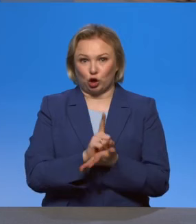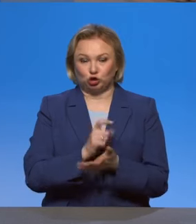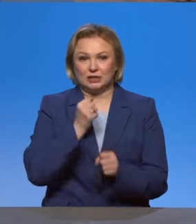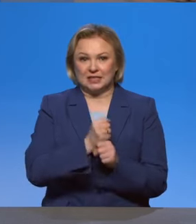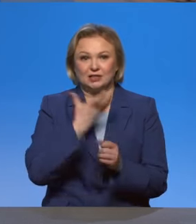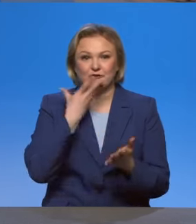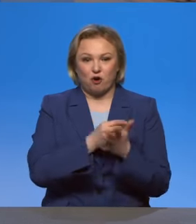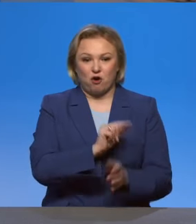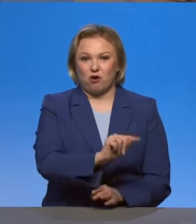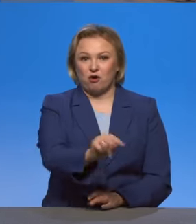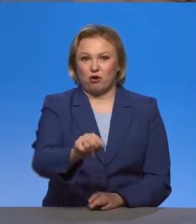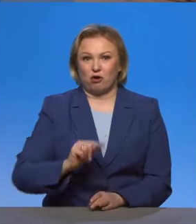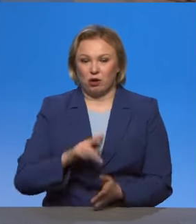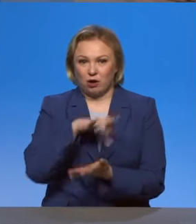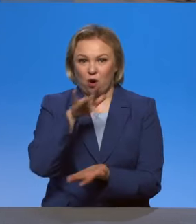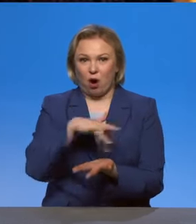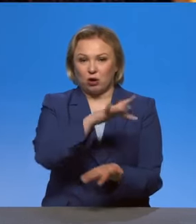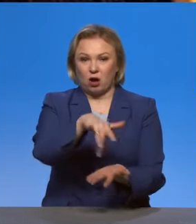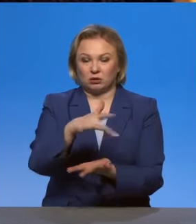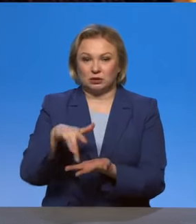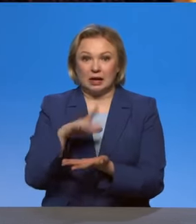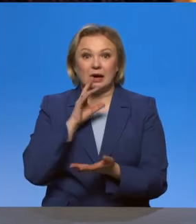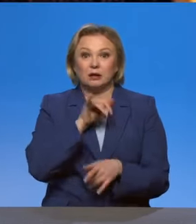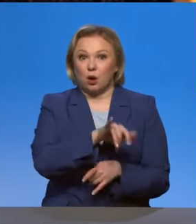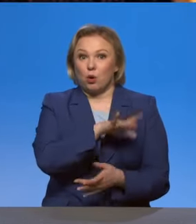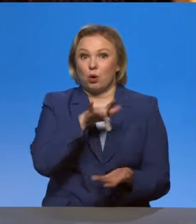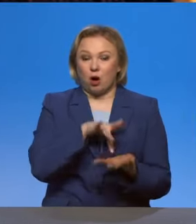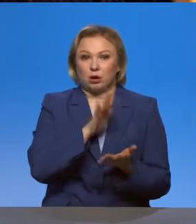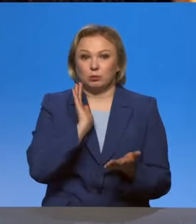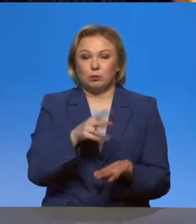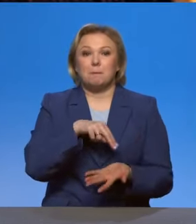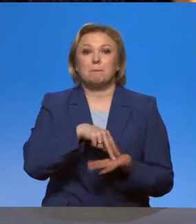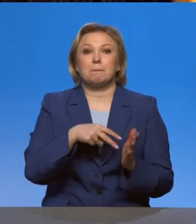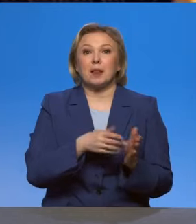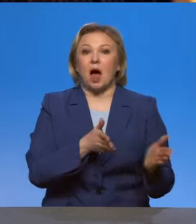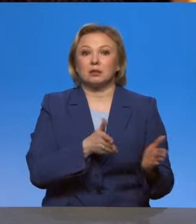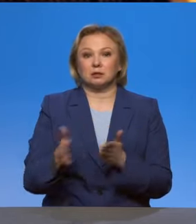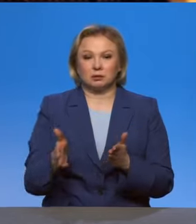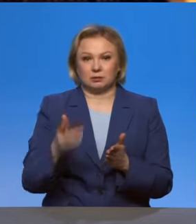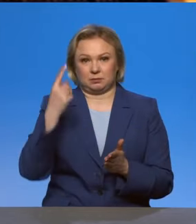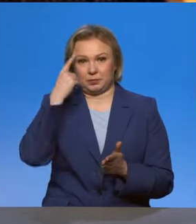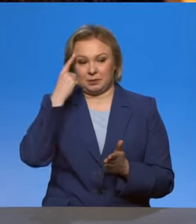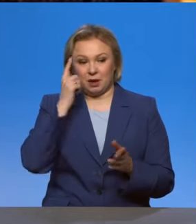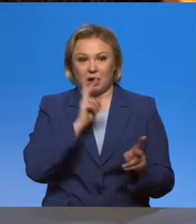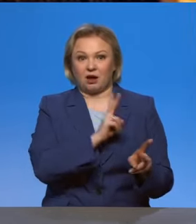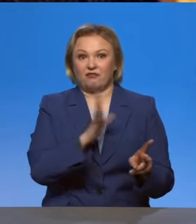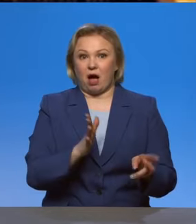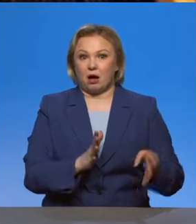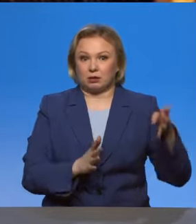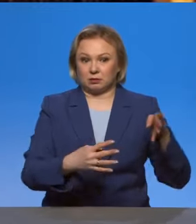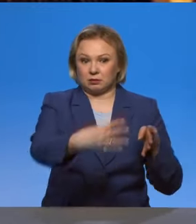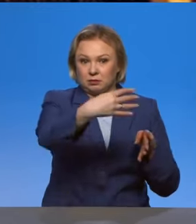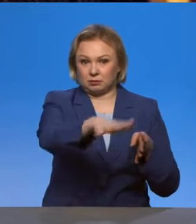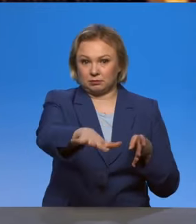города. Когда у города будет план, когда город будет понимать, где у него квартиры, Потому что